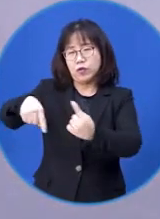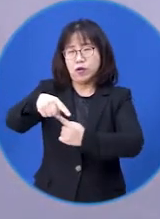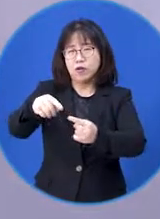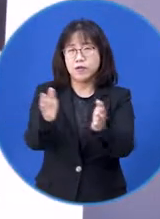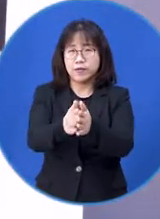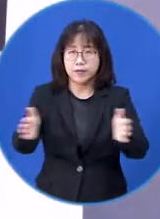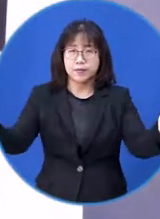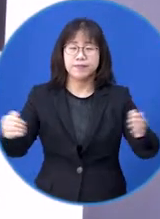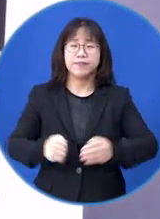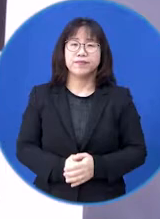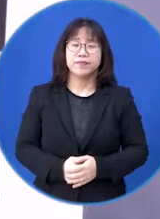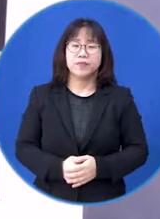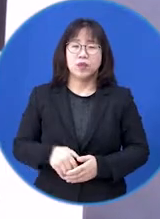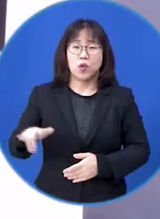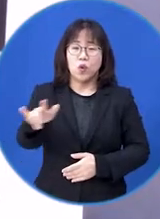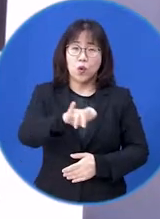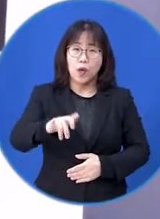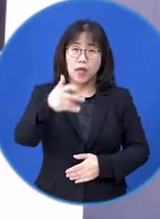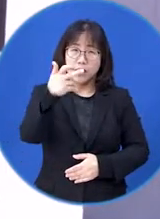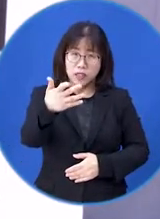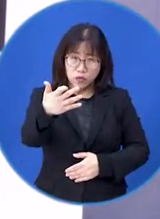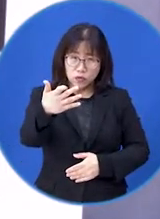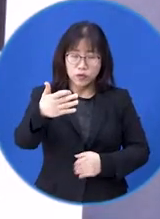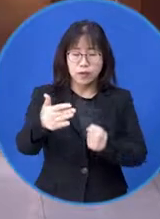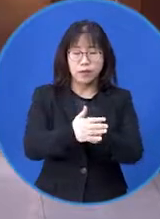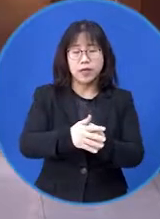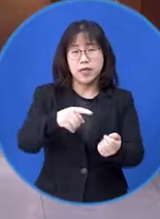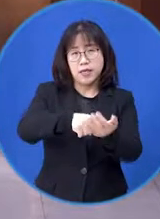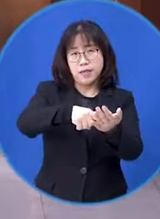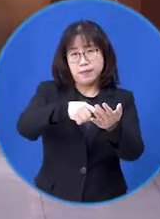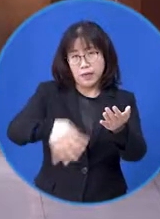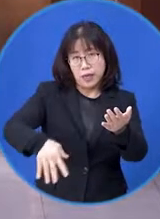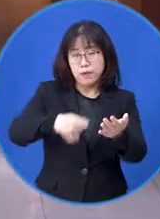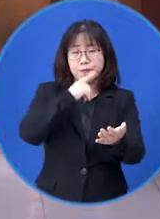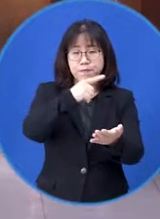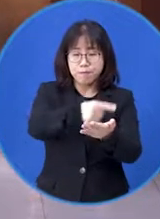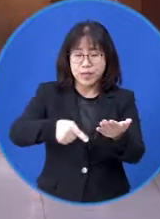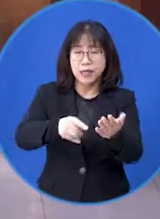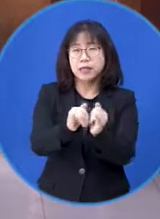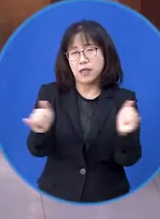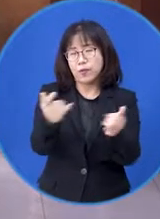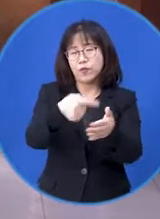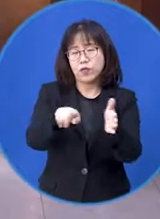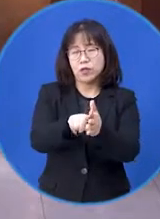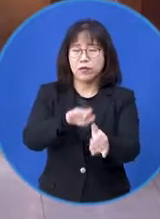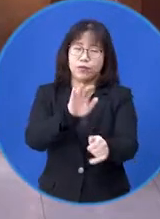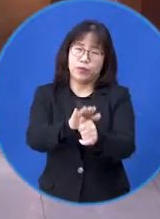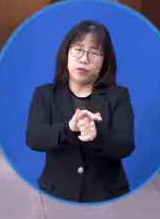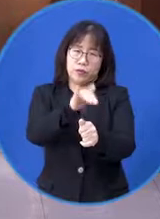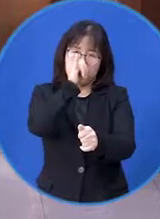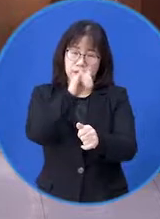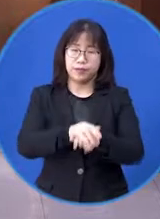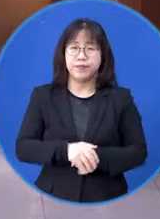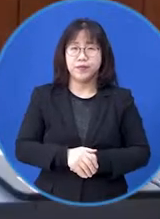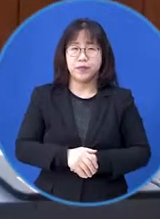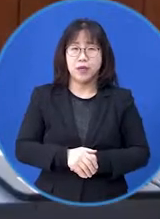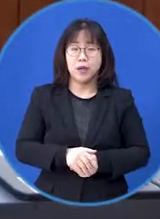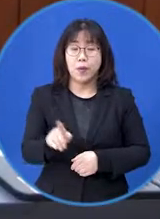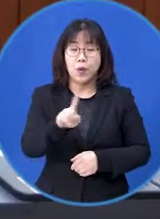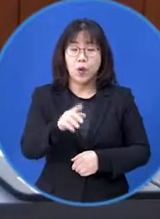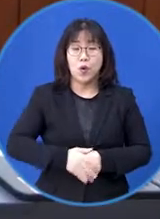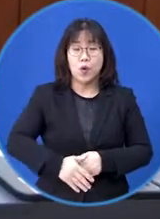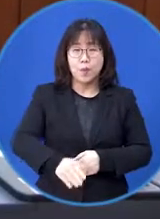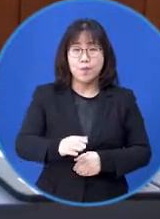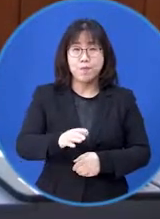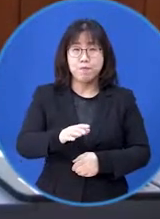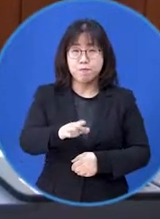부지에 추가로 설치하고 운영에 들어갔습니다. 또한 코로나19 확산으로 피해를 본 납세자들을 위해 지방세